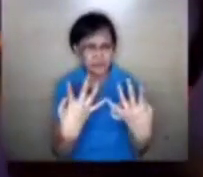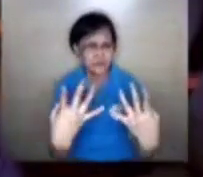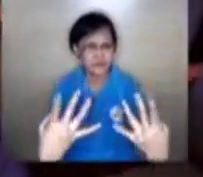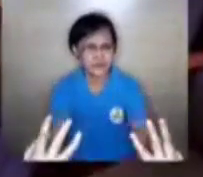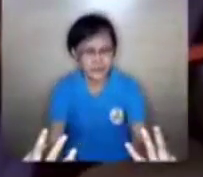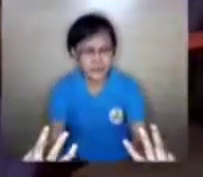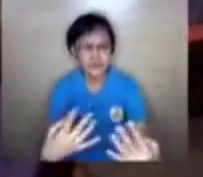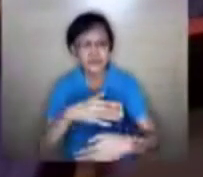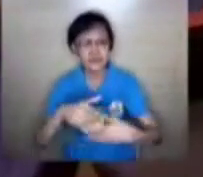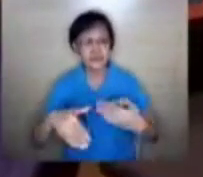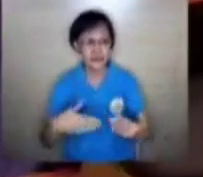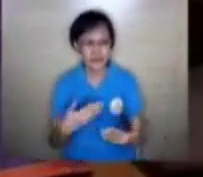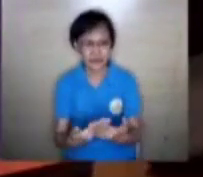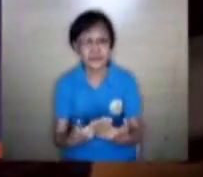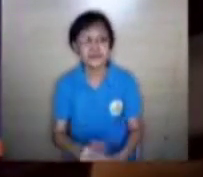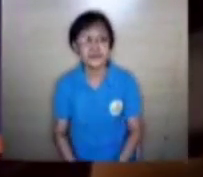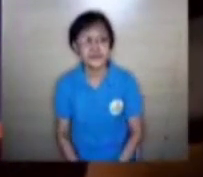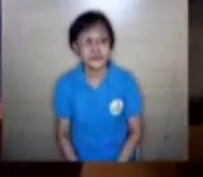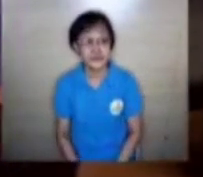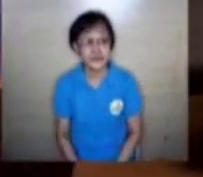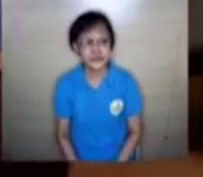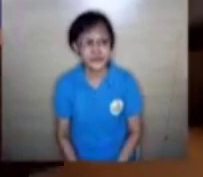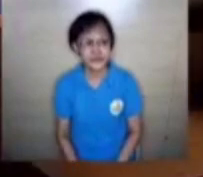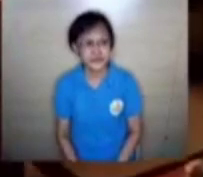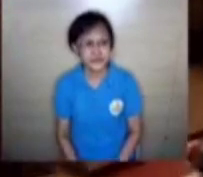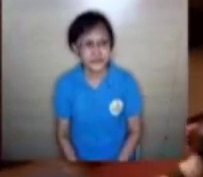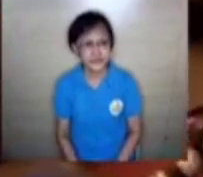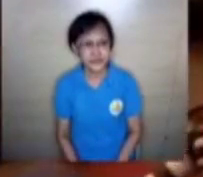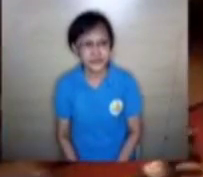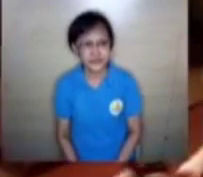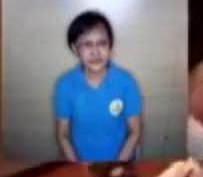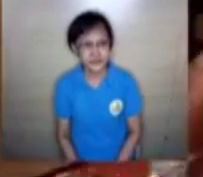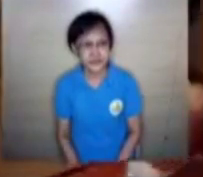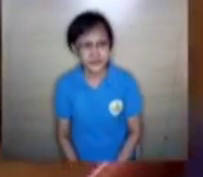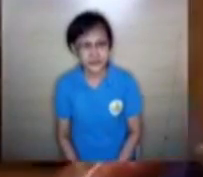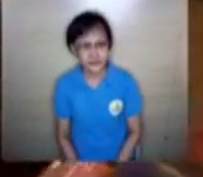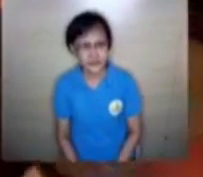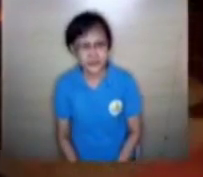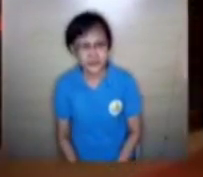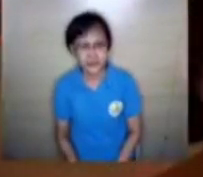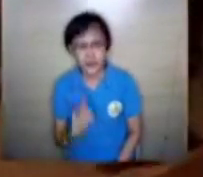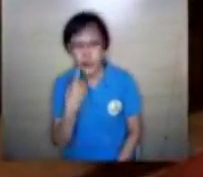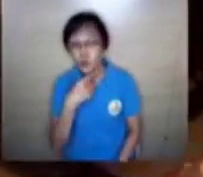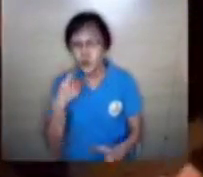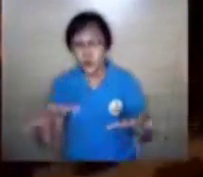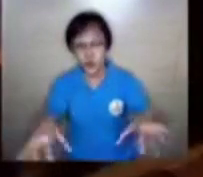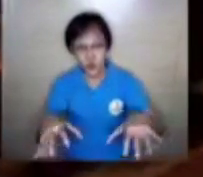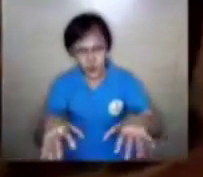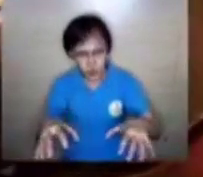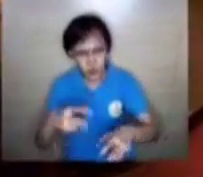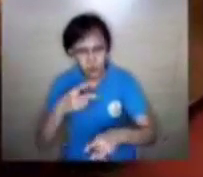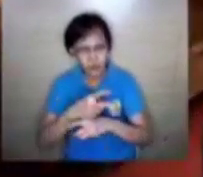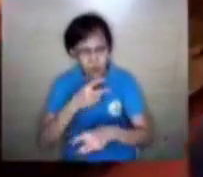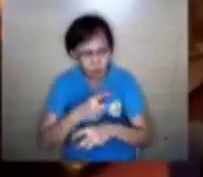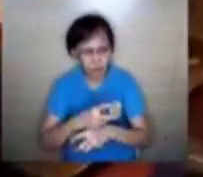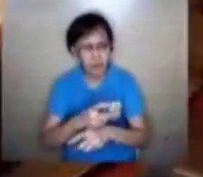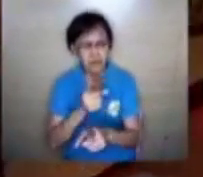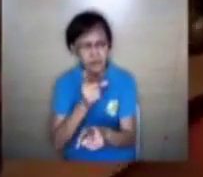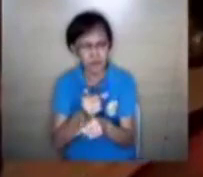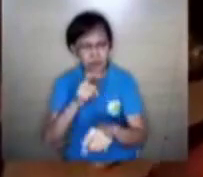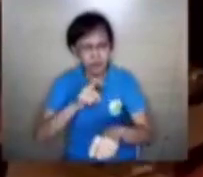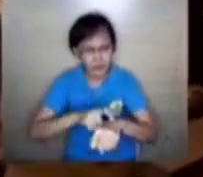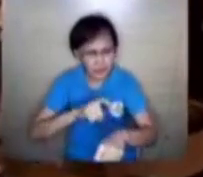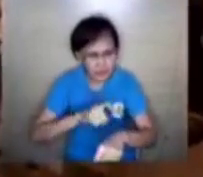Sa inyong mga kawani ng ating lokal na pamahalaan na nagtrabaho ng lagpas sa takdang oras, lalo